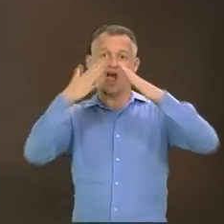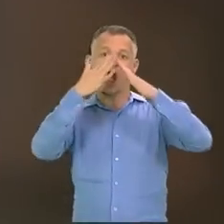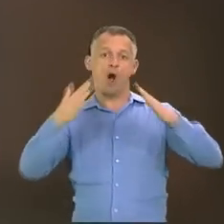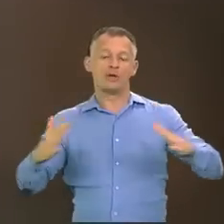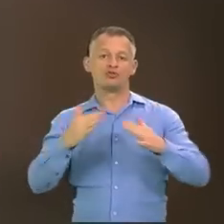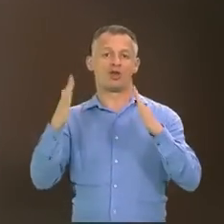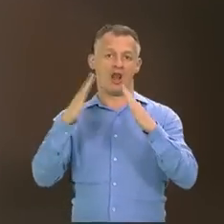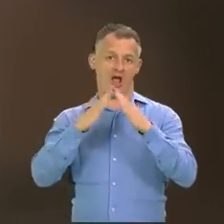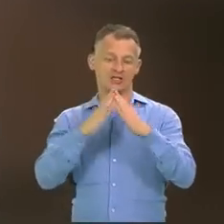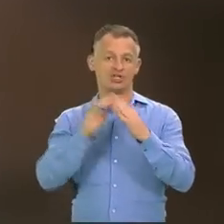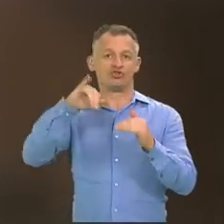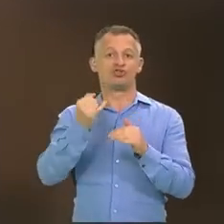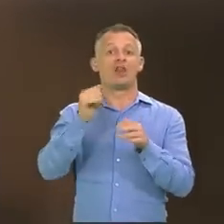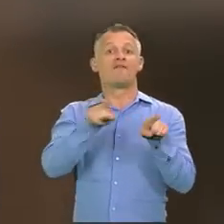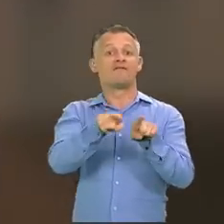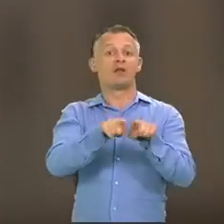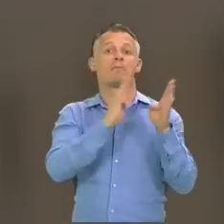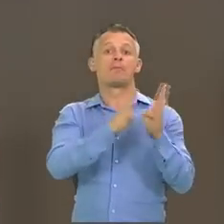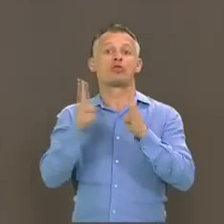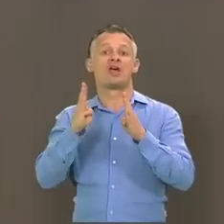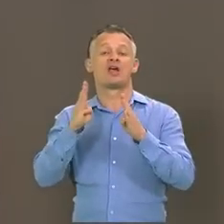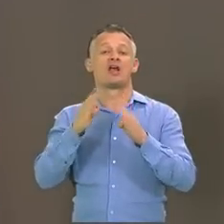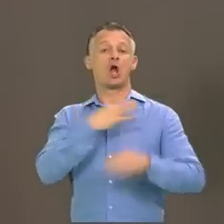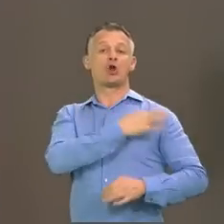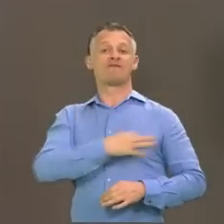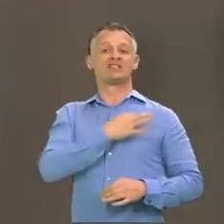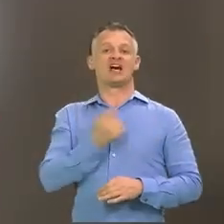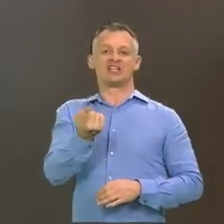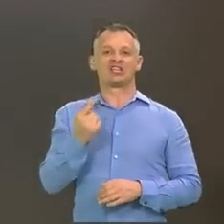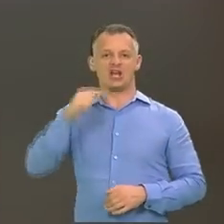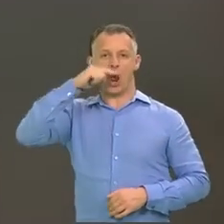printre care și cel al bibliotecii universitare din oraș.